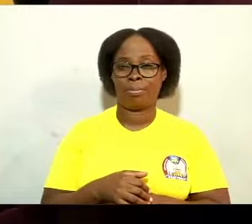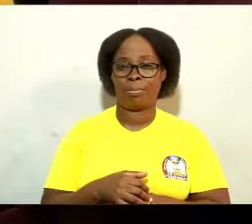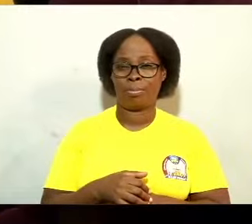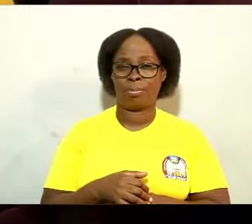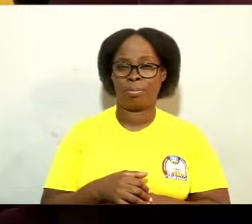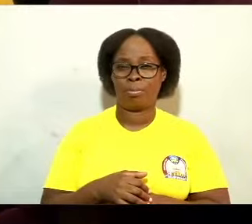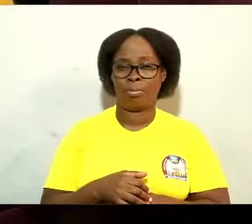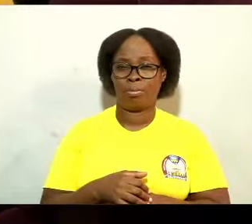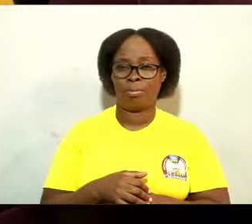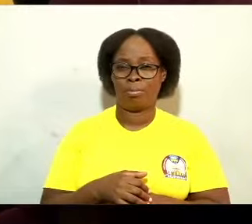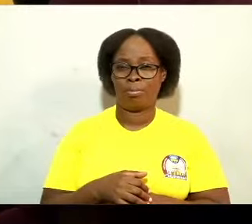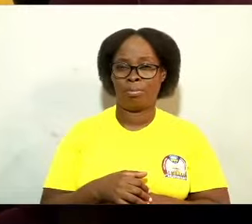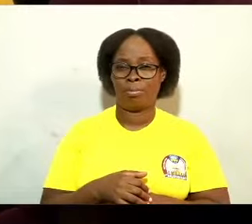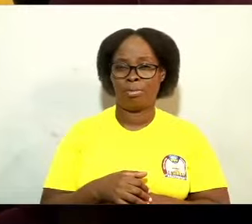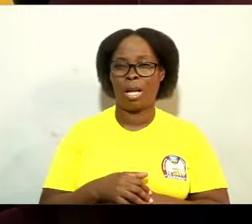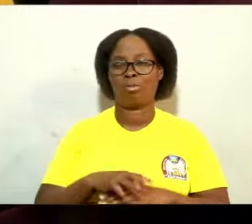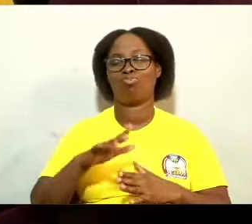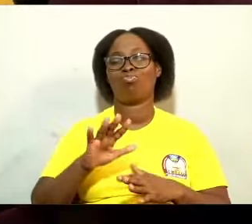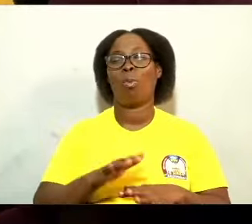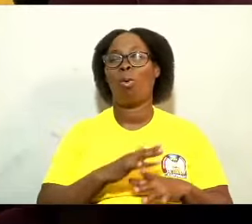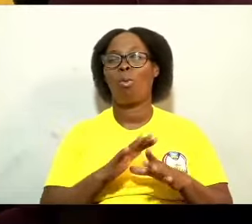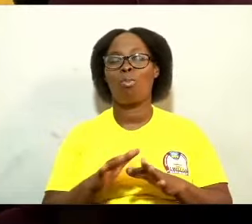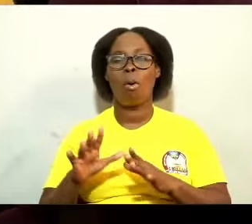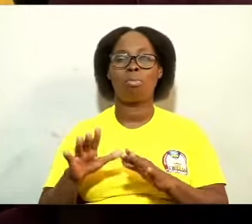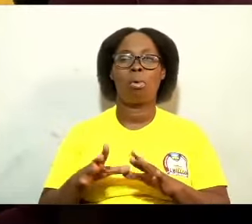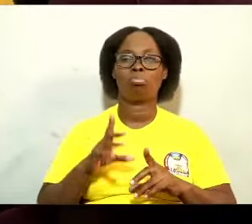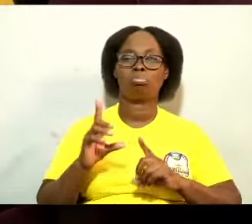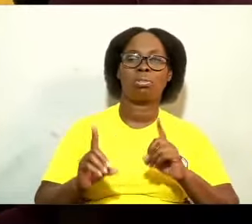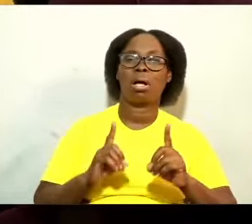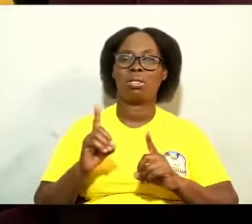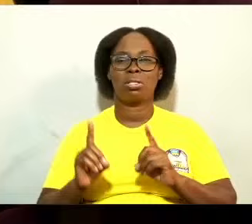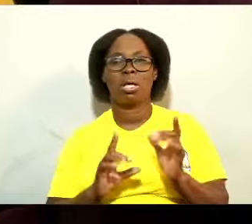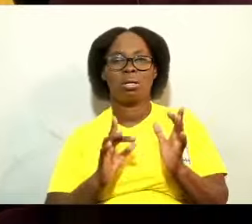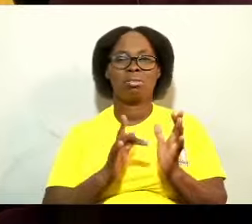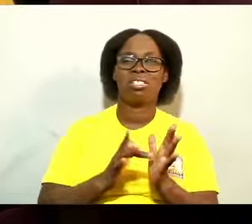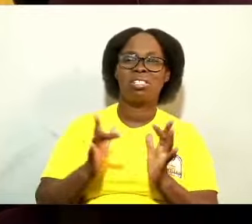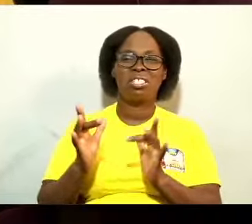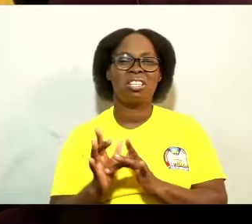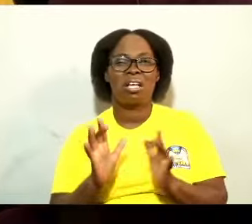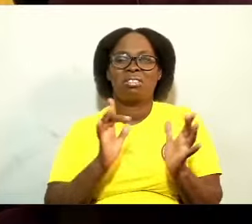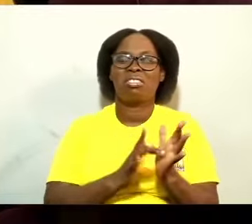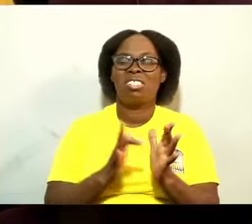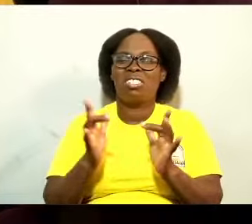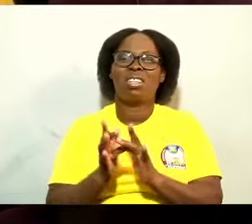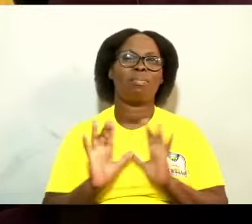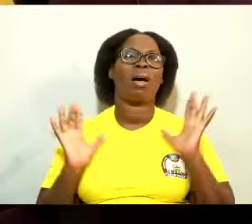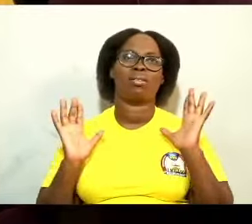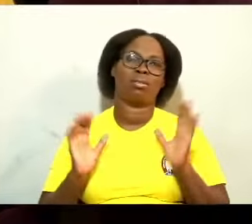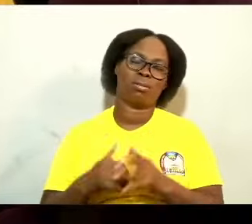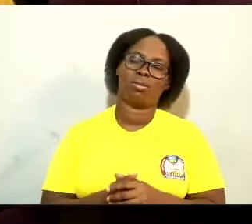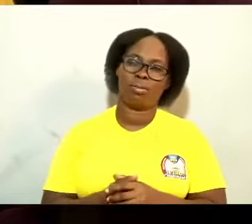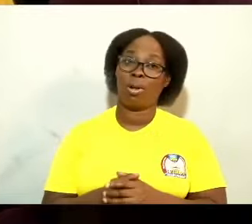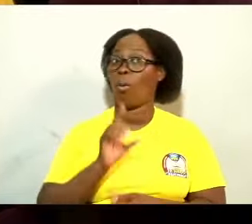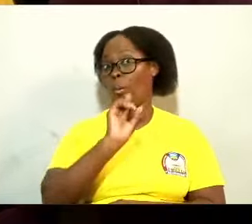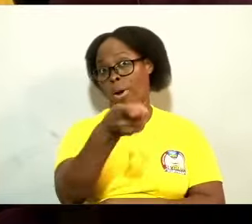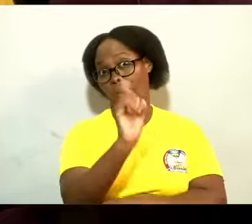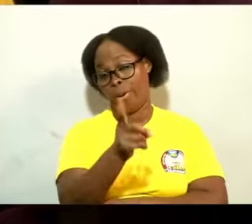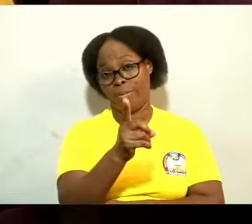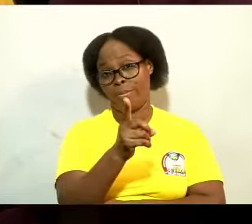Na zinamsingizia na kucheza muziki. Yesu, Yesu, Yesu, Yesu. Wewe?